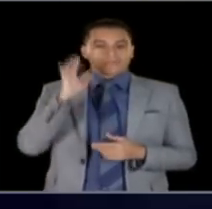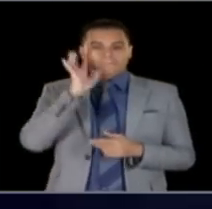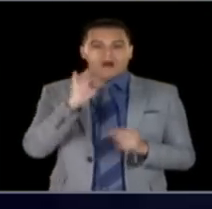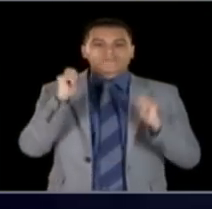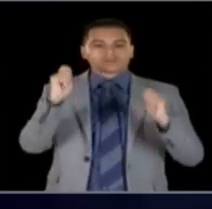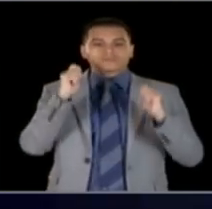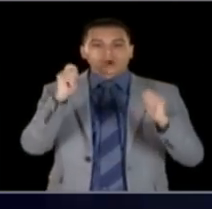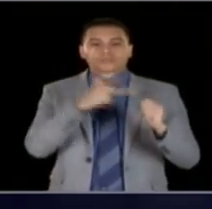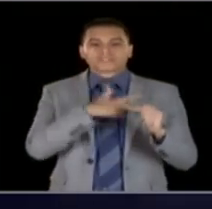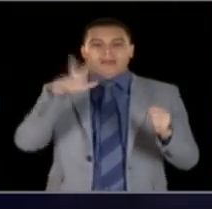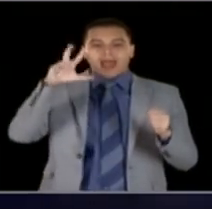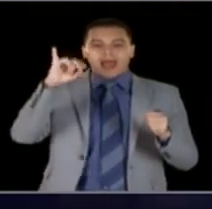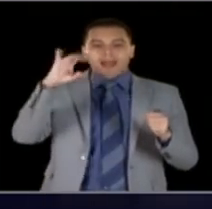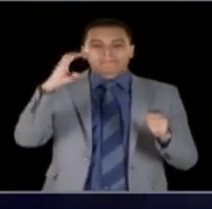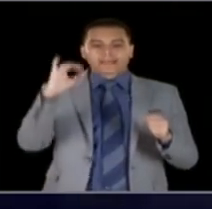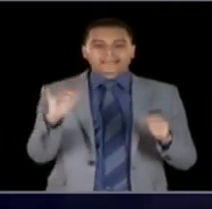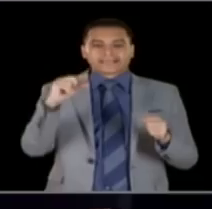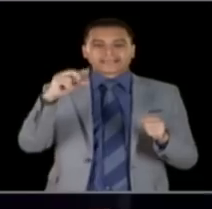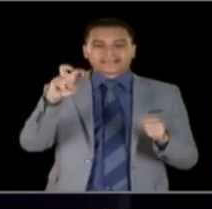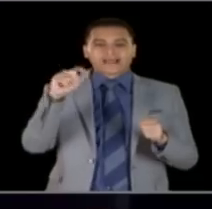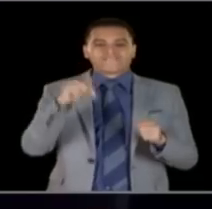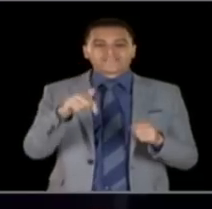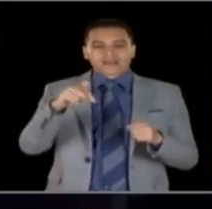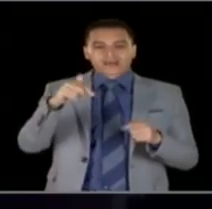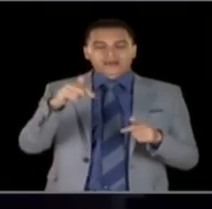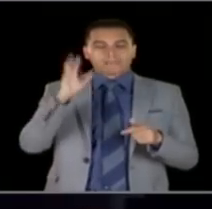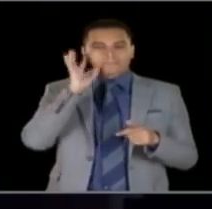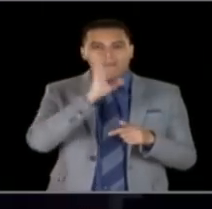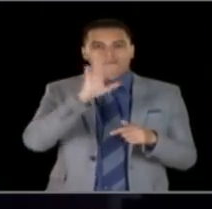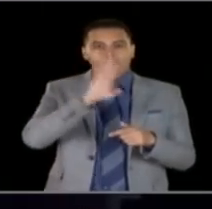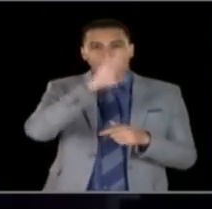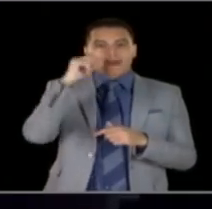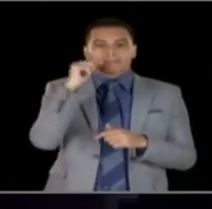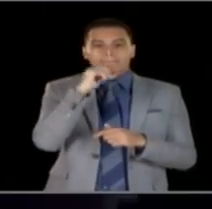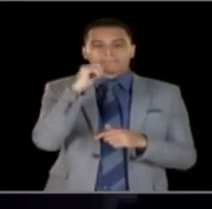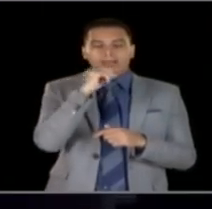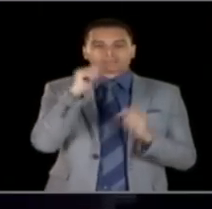أطاحت الثورة المجيدة بإحدى ملكات إسبانيا عام